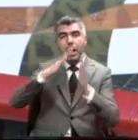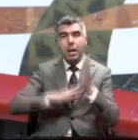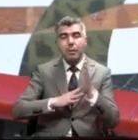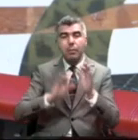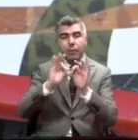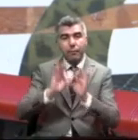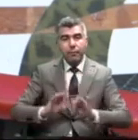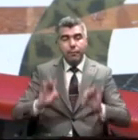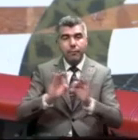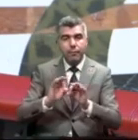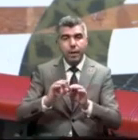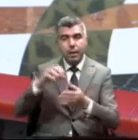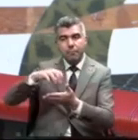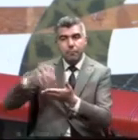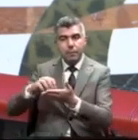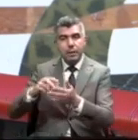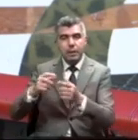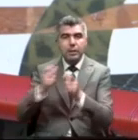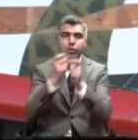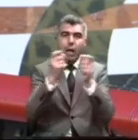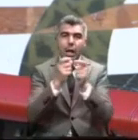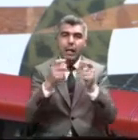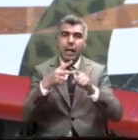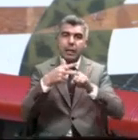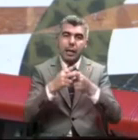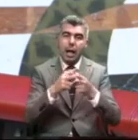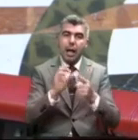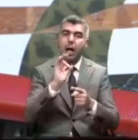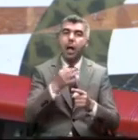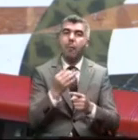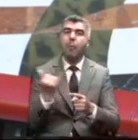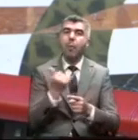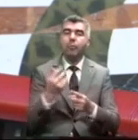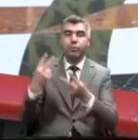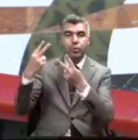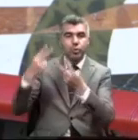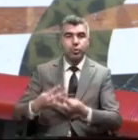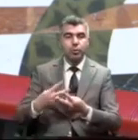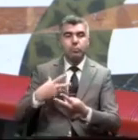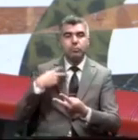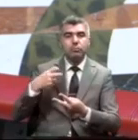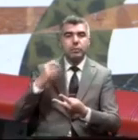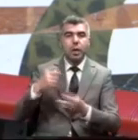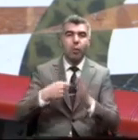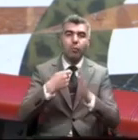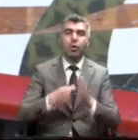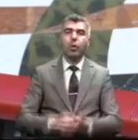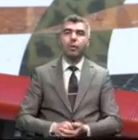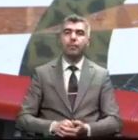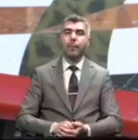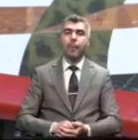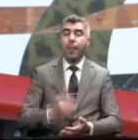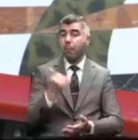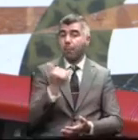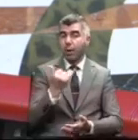مناطق صناعيه مجهزه اللي غاتمكن تستقطب هاد المشاريع المهم